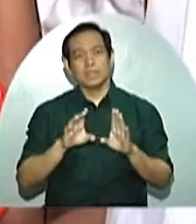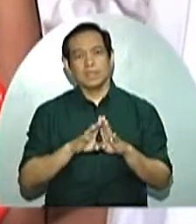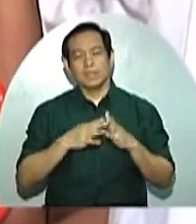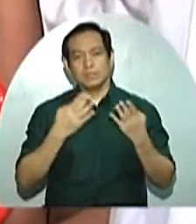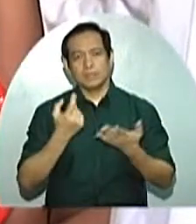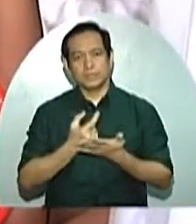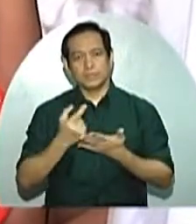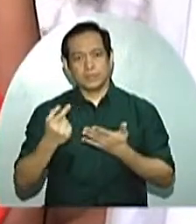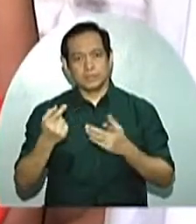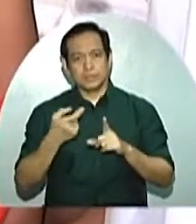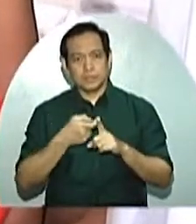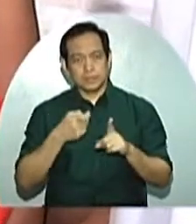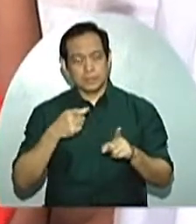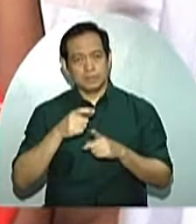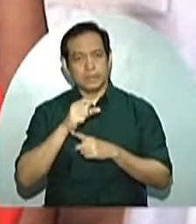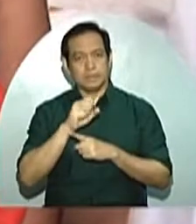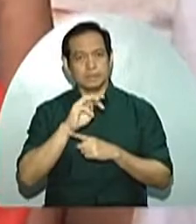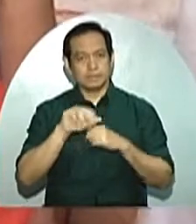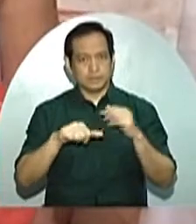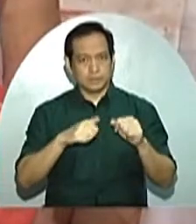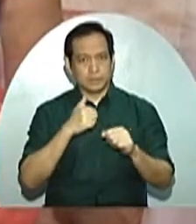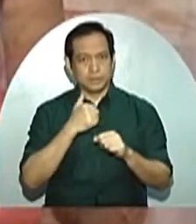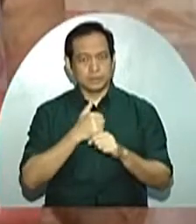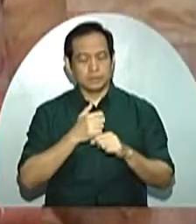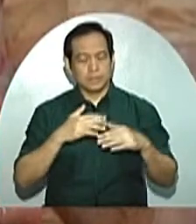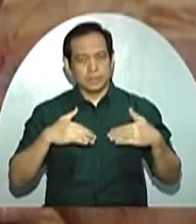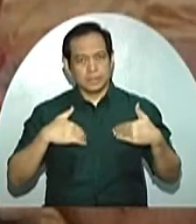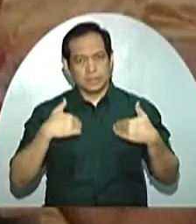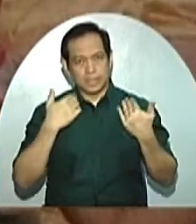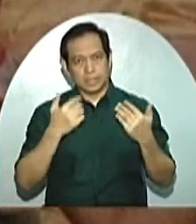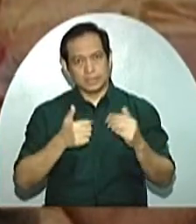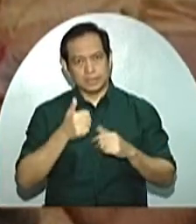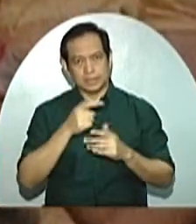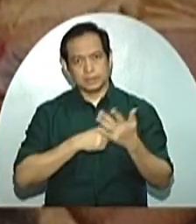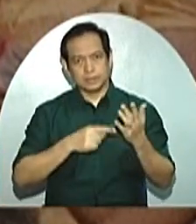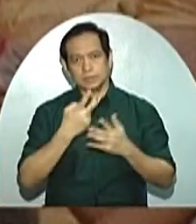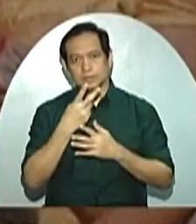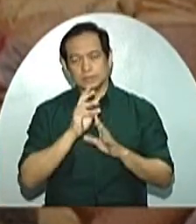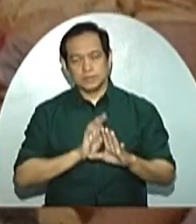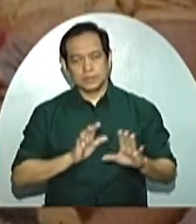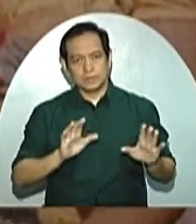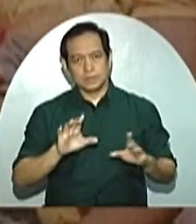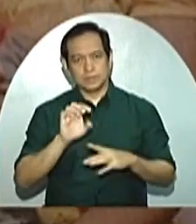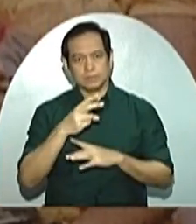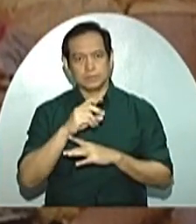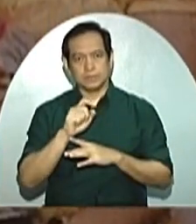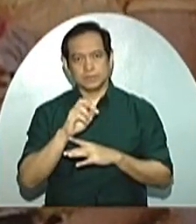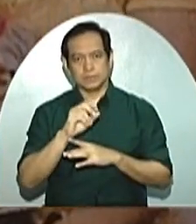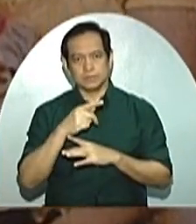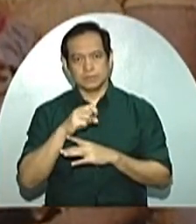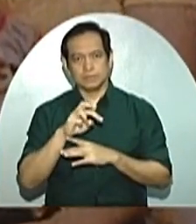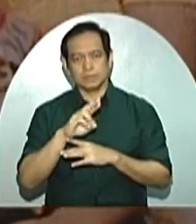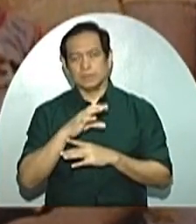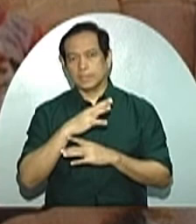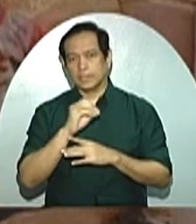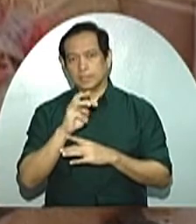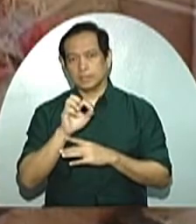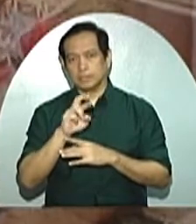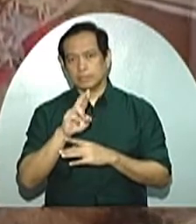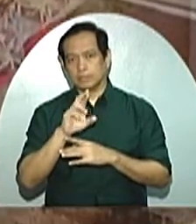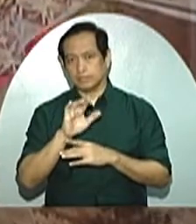grocery mula sa SM Foundation. Bunso si Kia sa dalawang anak niya na Christopher at Mercy